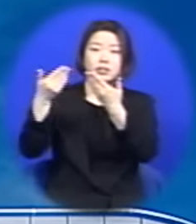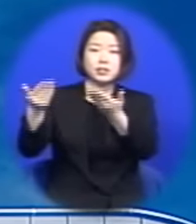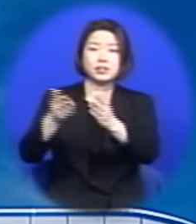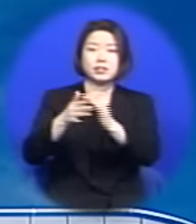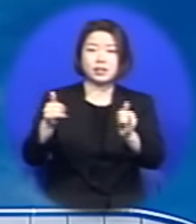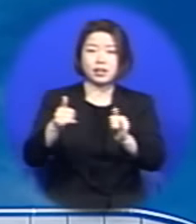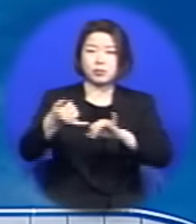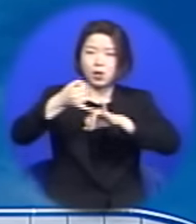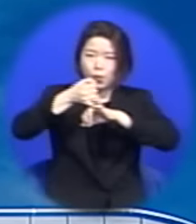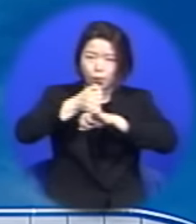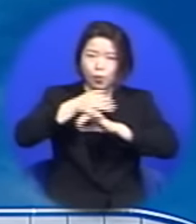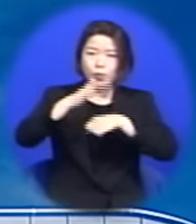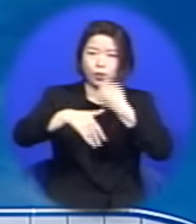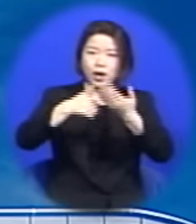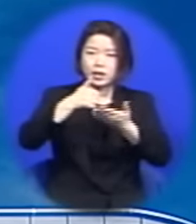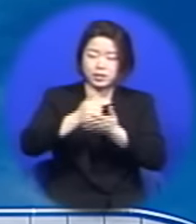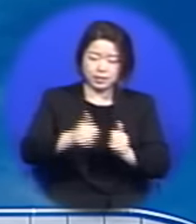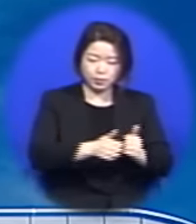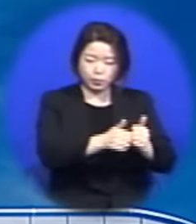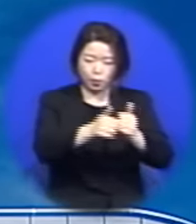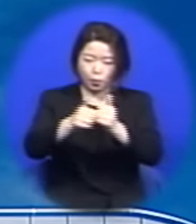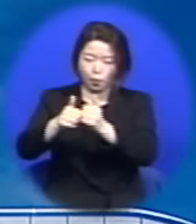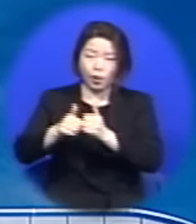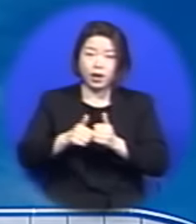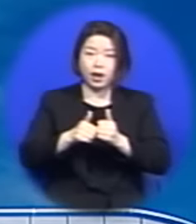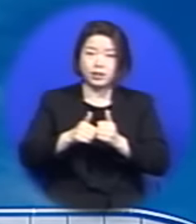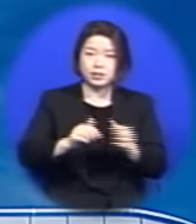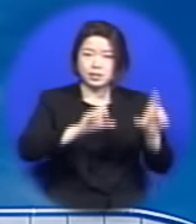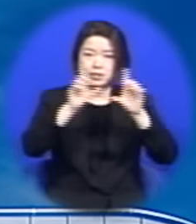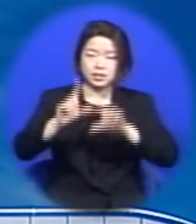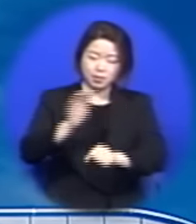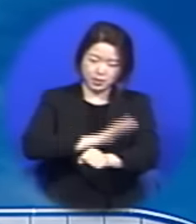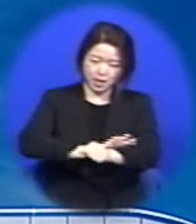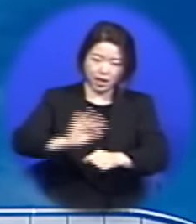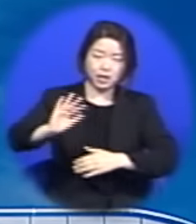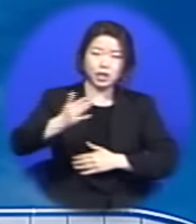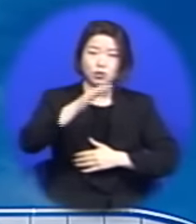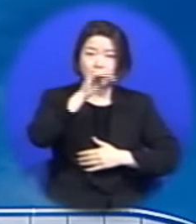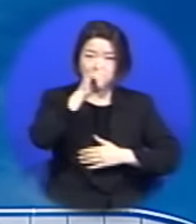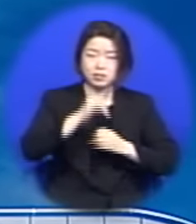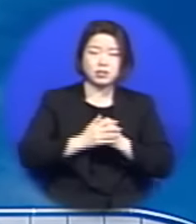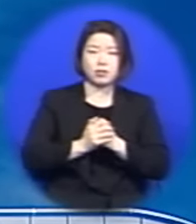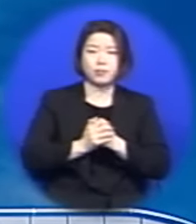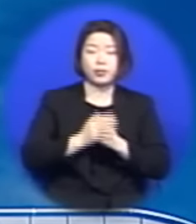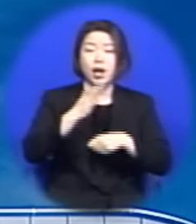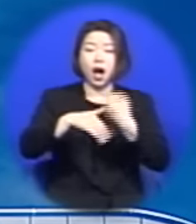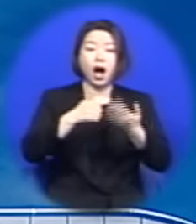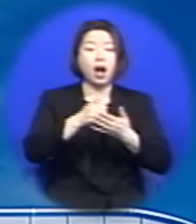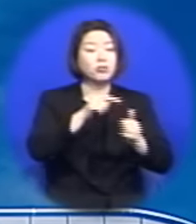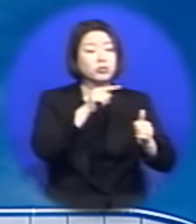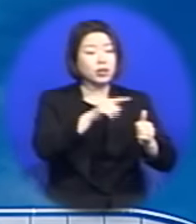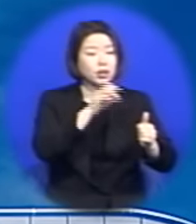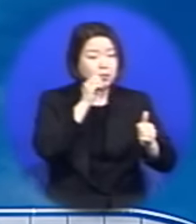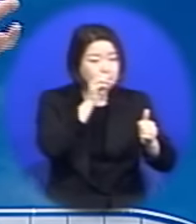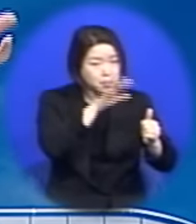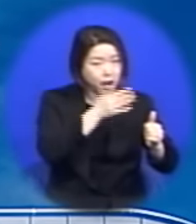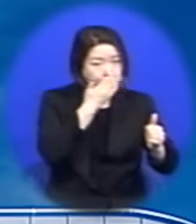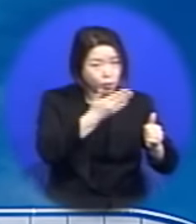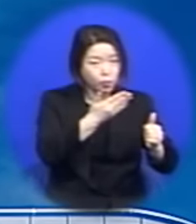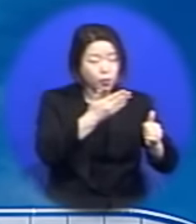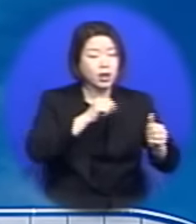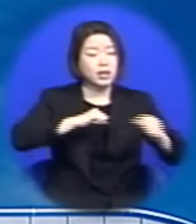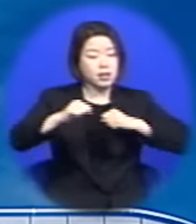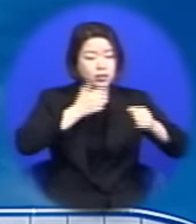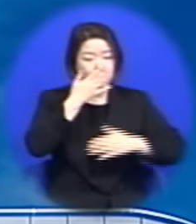반드시 하나님과 동행하는 삶을 잘하게 되 있습니다 하나님은 그에게 말씀하실 수 있고 역사하시고 그 인생을